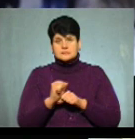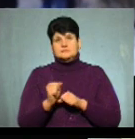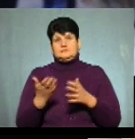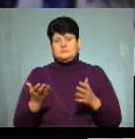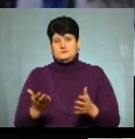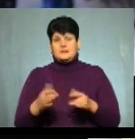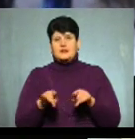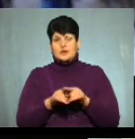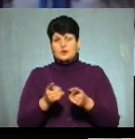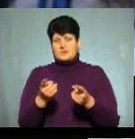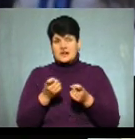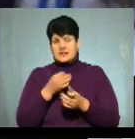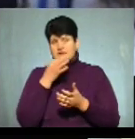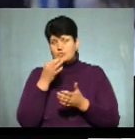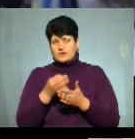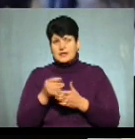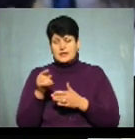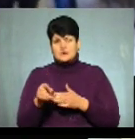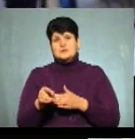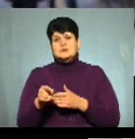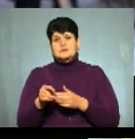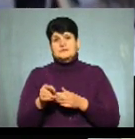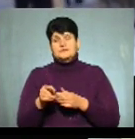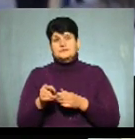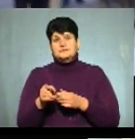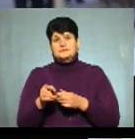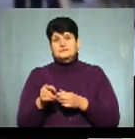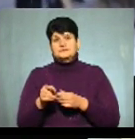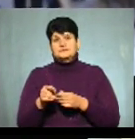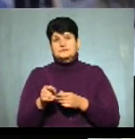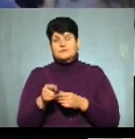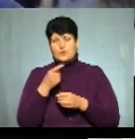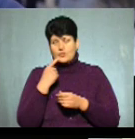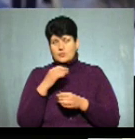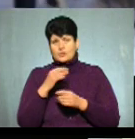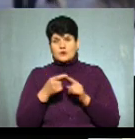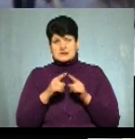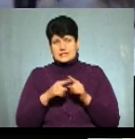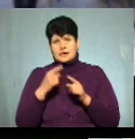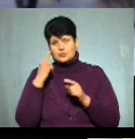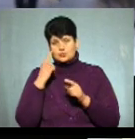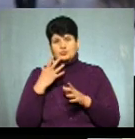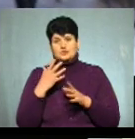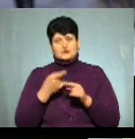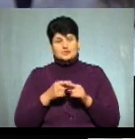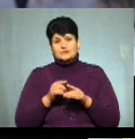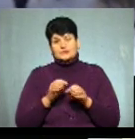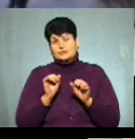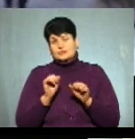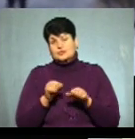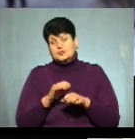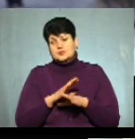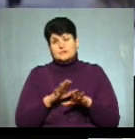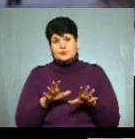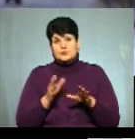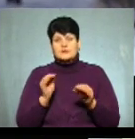Також будуть притягатися до адміністративної відповідальності, говориться про це. Ну, я думаю, до цього часу не дійде, бо фактично, щоб